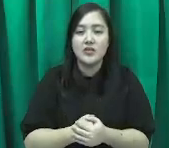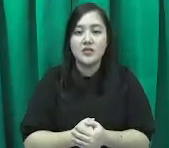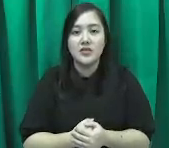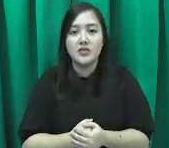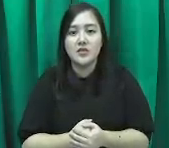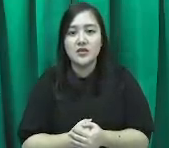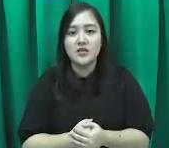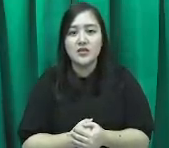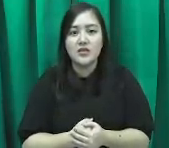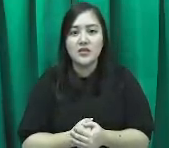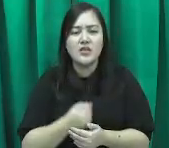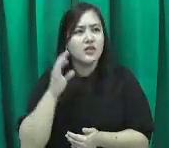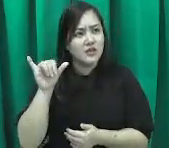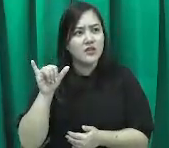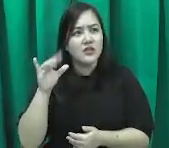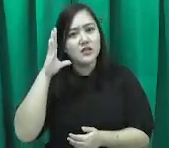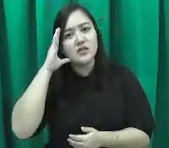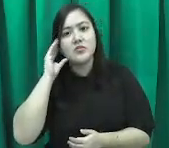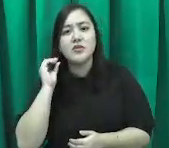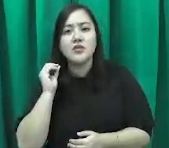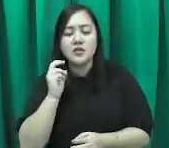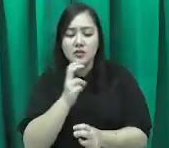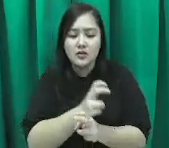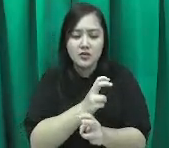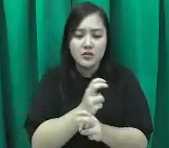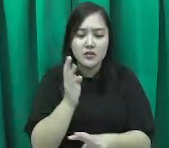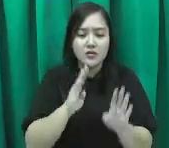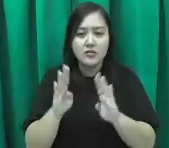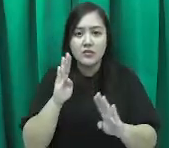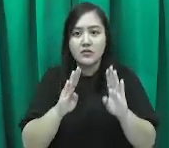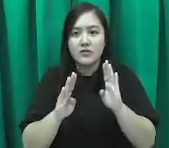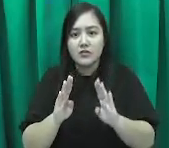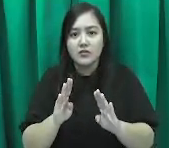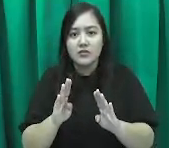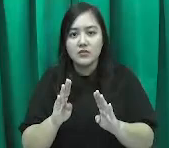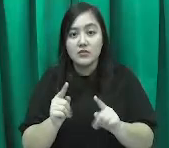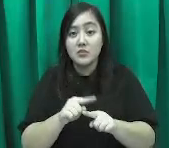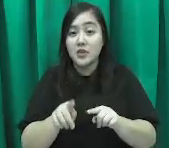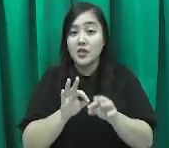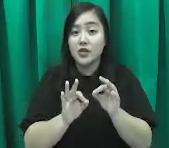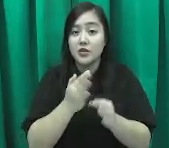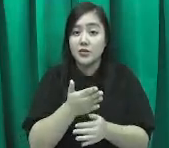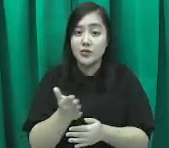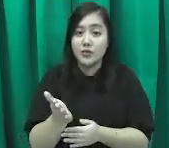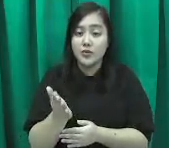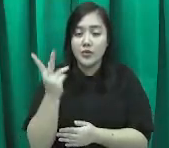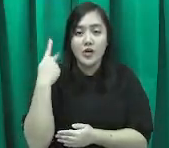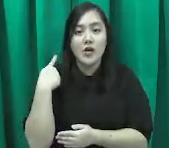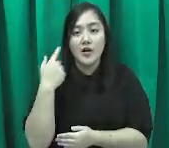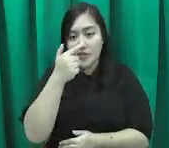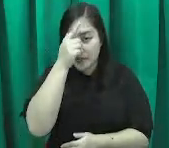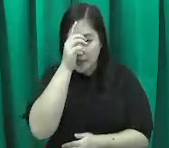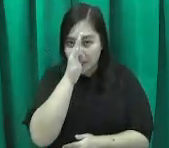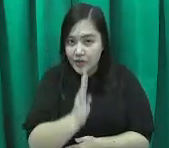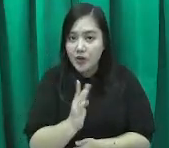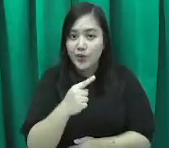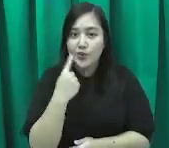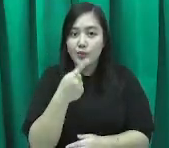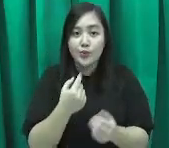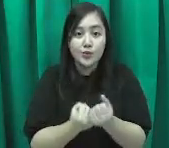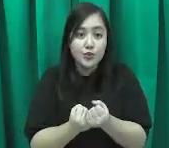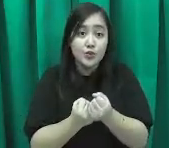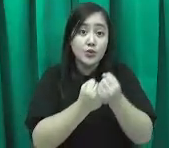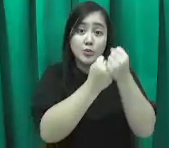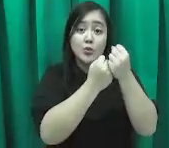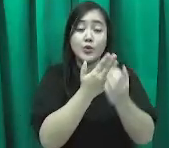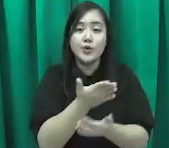wala ka talagang kakapitan. Mm-hmm. Pero kung meron kang Panginoon na alam mong nandun sa likod mo, yeah. Diba, sasabihin